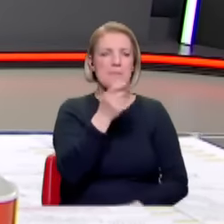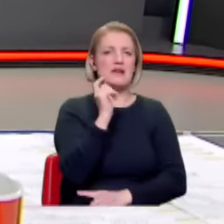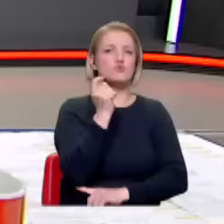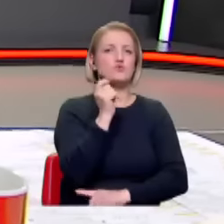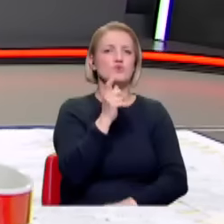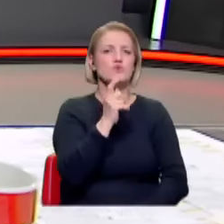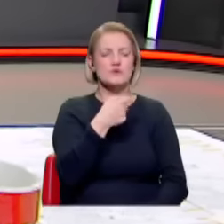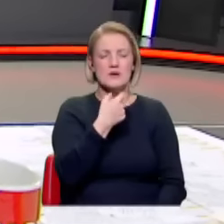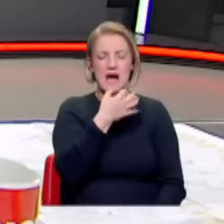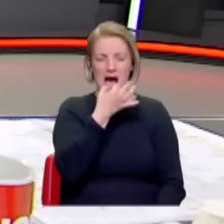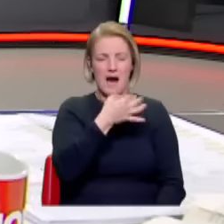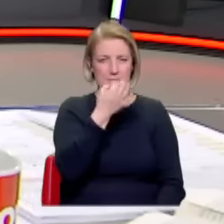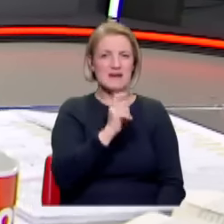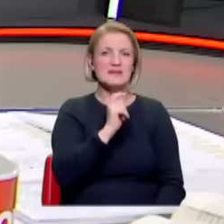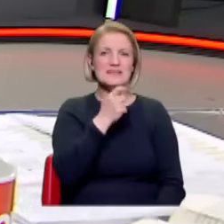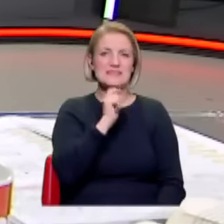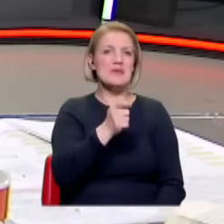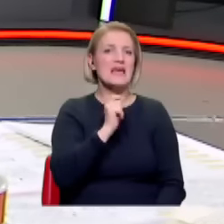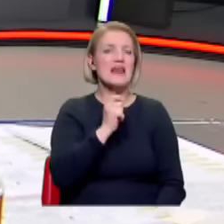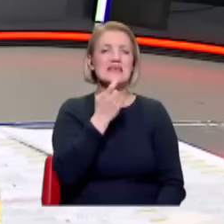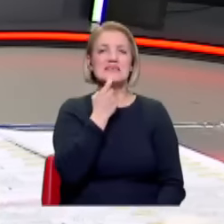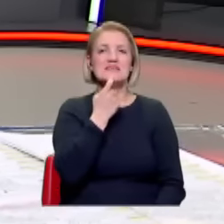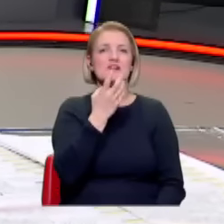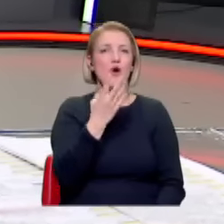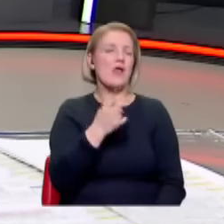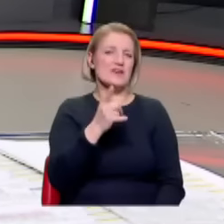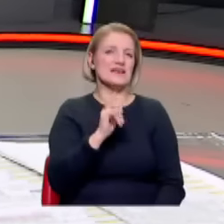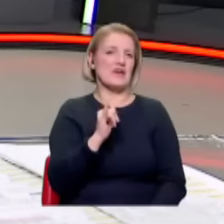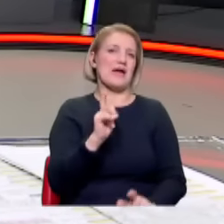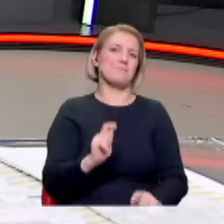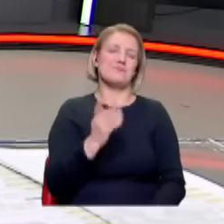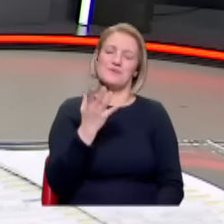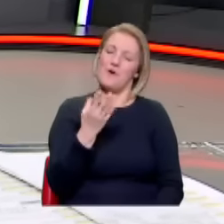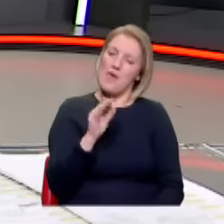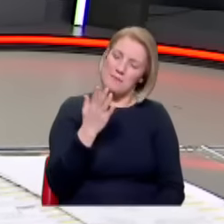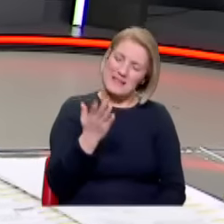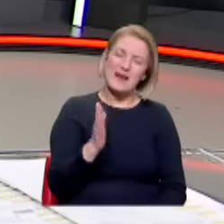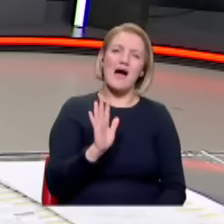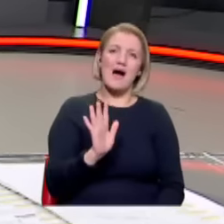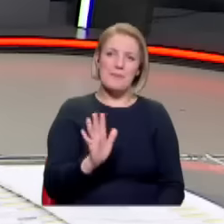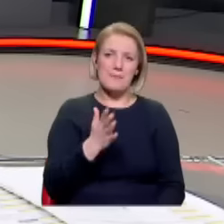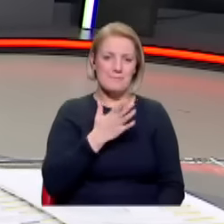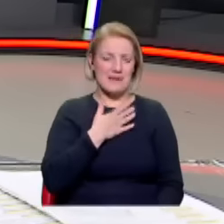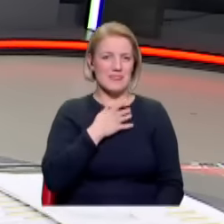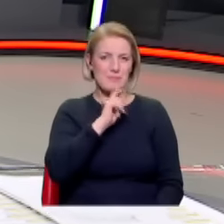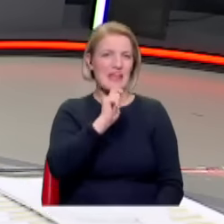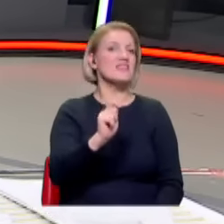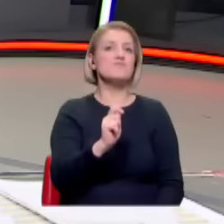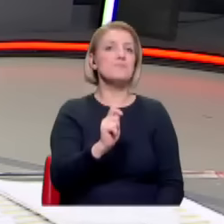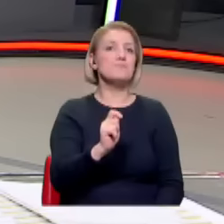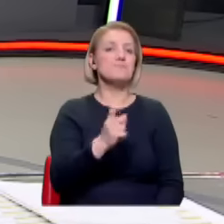yılı olarak ilan edilecekmiş diye şaka yapmış. Evet, olabilir. Fakat benim de teklifim şu: o